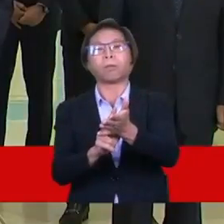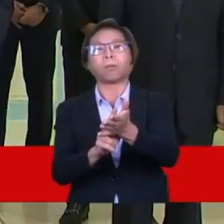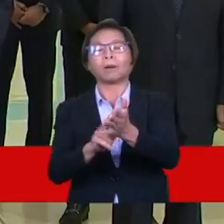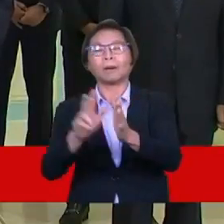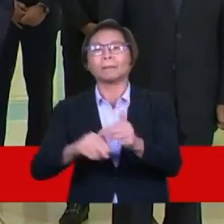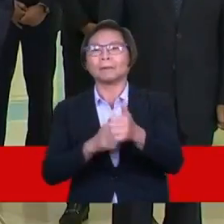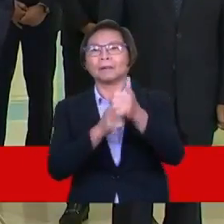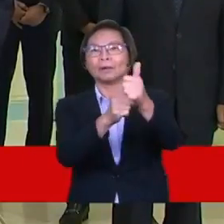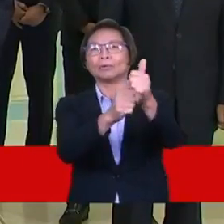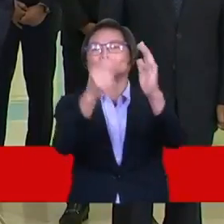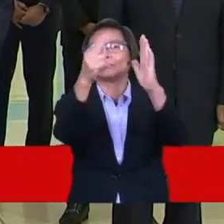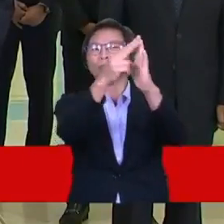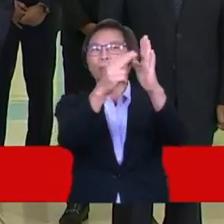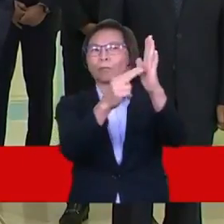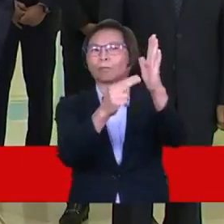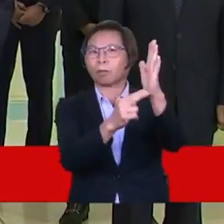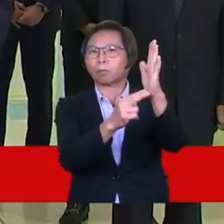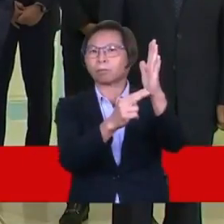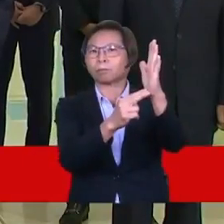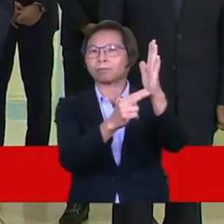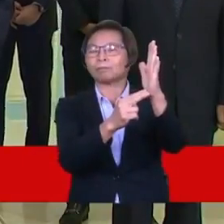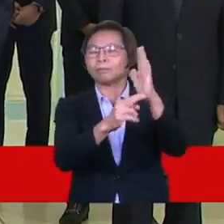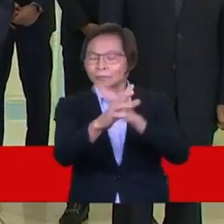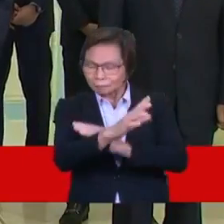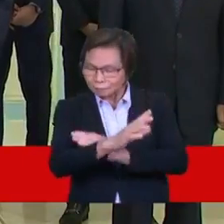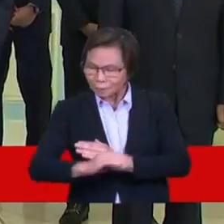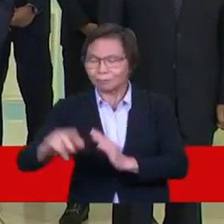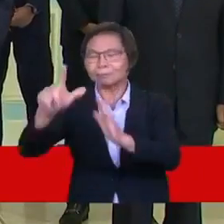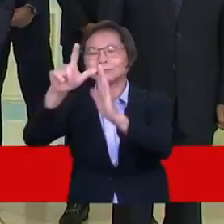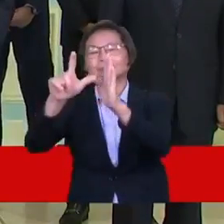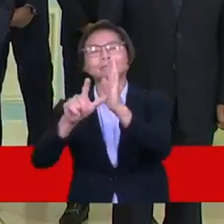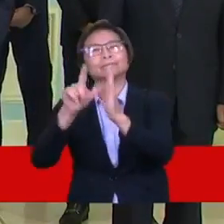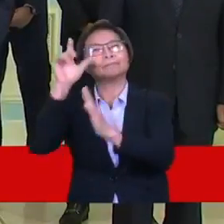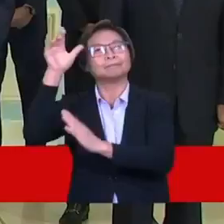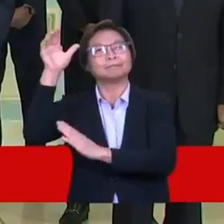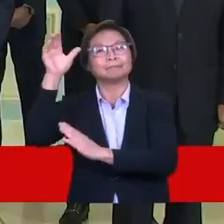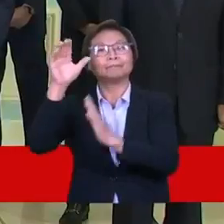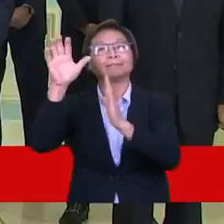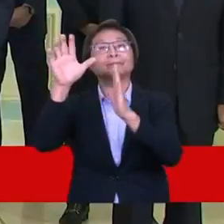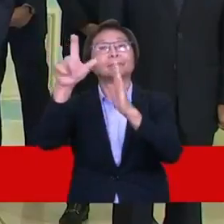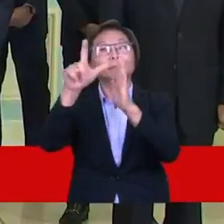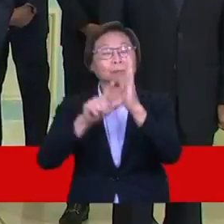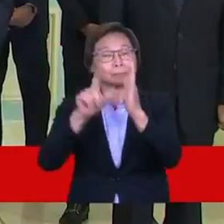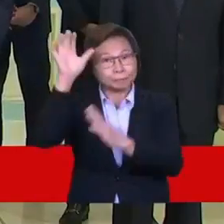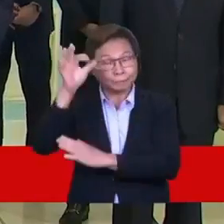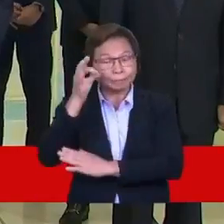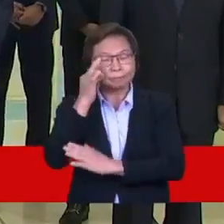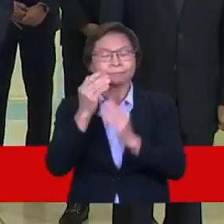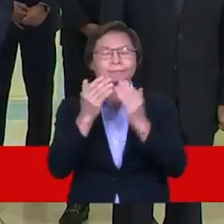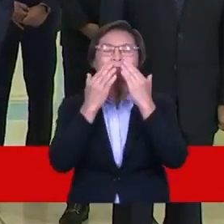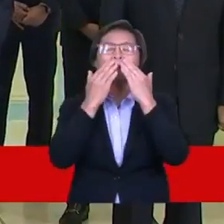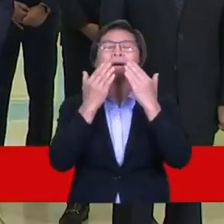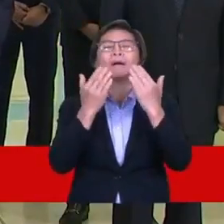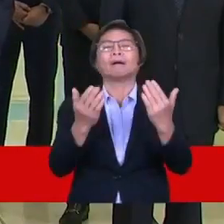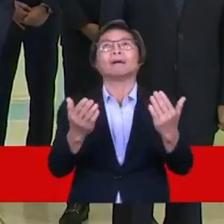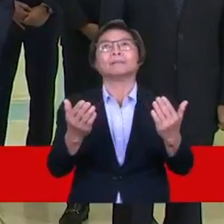mengikut lunas undang-undang dan perlembagaan ya alhamdulillah